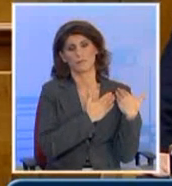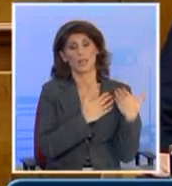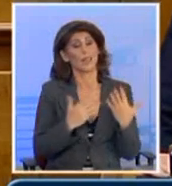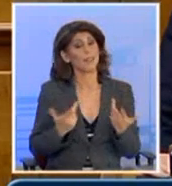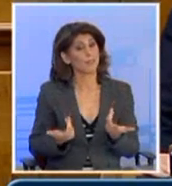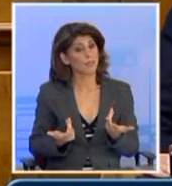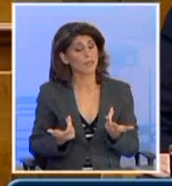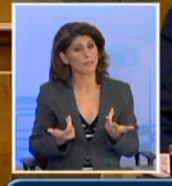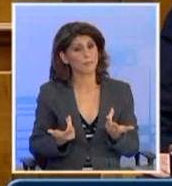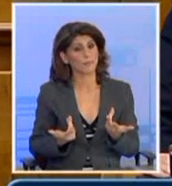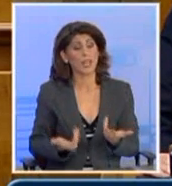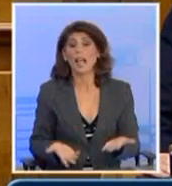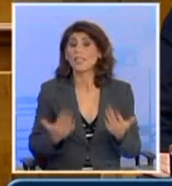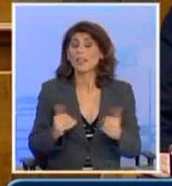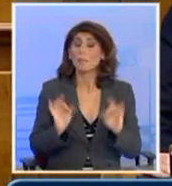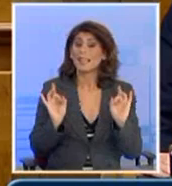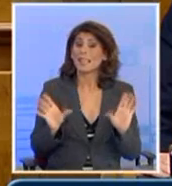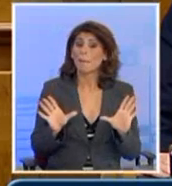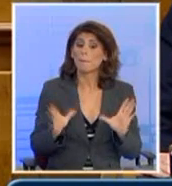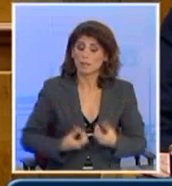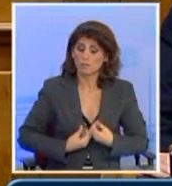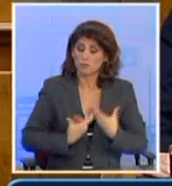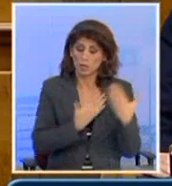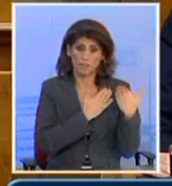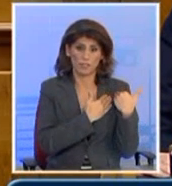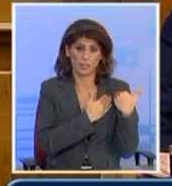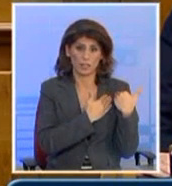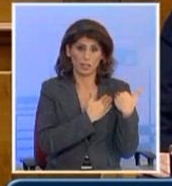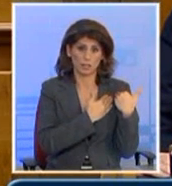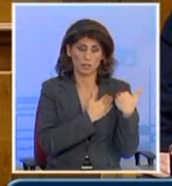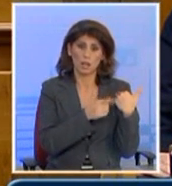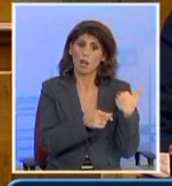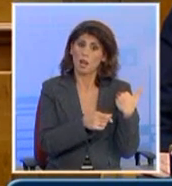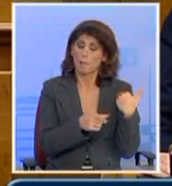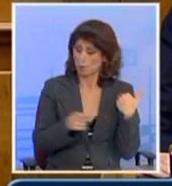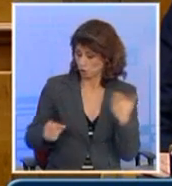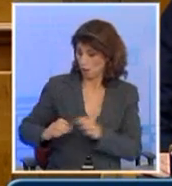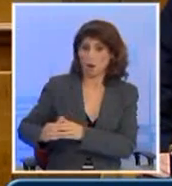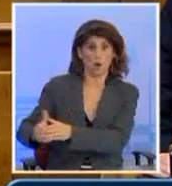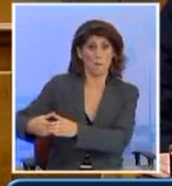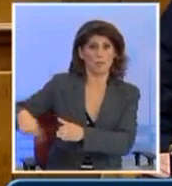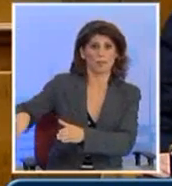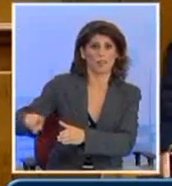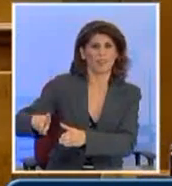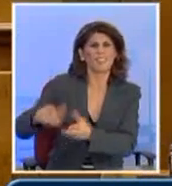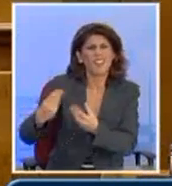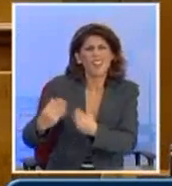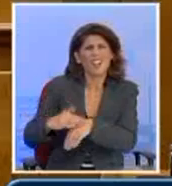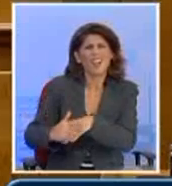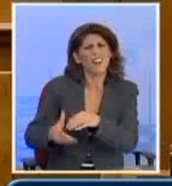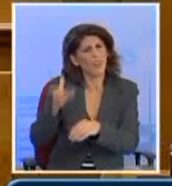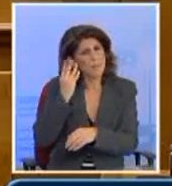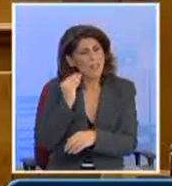Γιατί δεν υπάρχει καμία αίσθηση ευθύνης από τη μεριά της αντιπολίτευσης? Γιατί έχουν καλομάθει